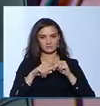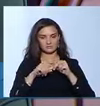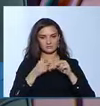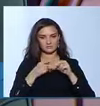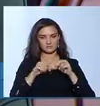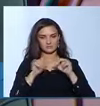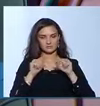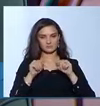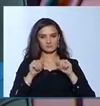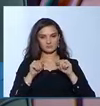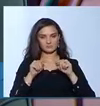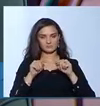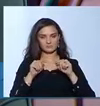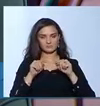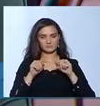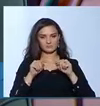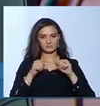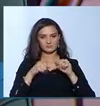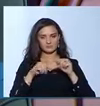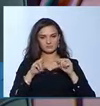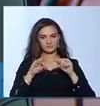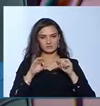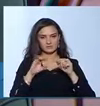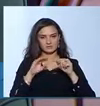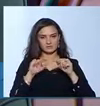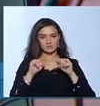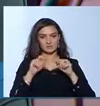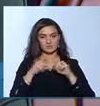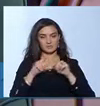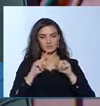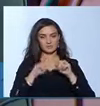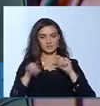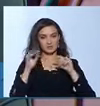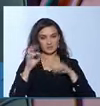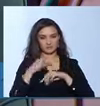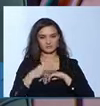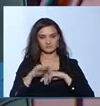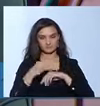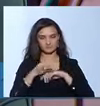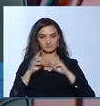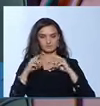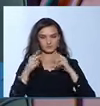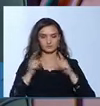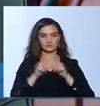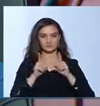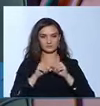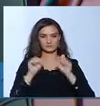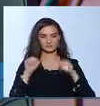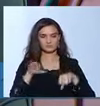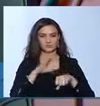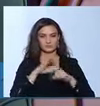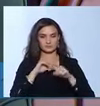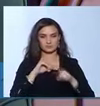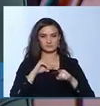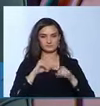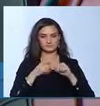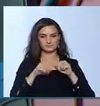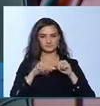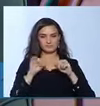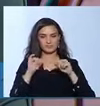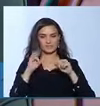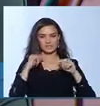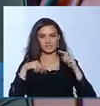აი მოკლდებას დისფაზა და შედარებით სწრაფად გადადის ცვენის ფაზაში თმა ასევე შეიძლება გამოიწვიოს აი